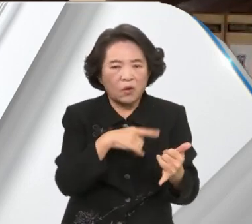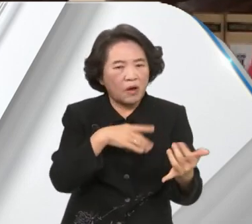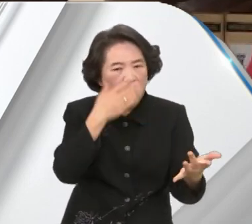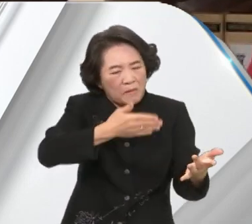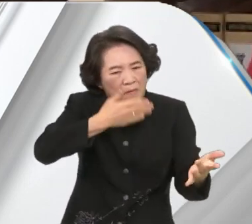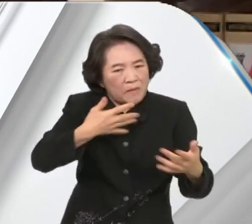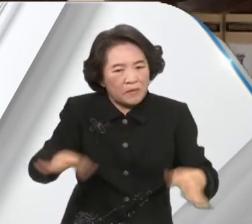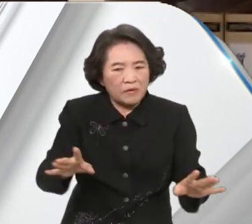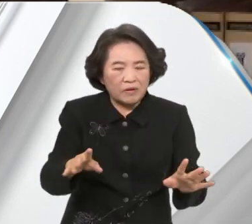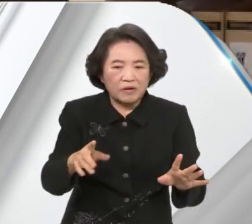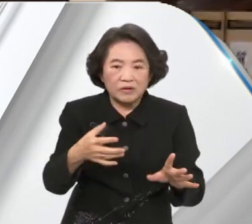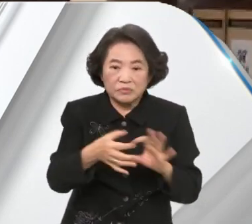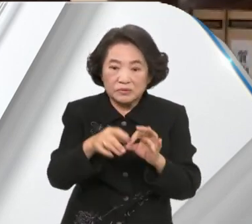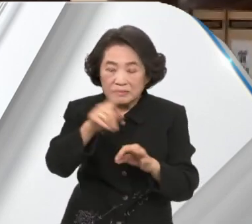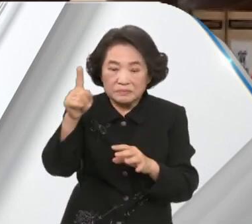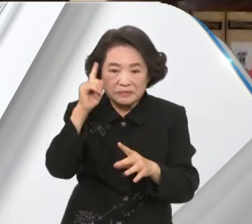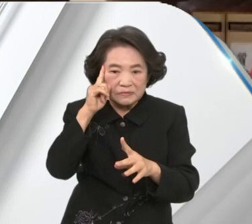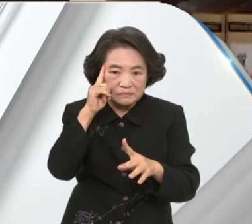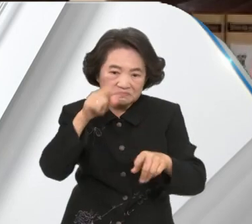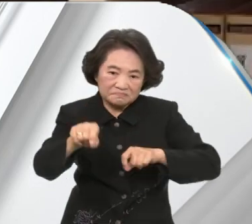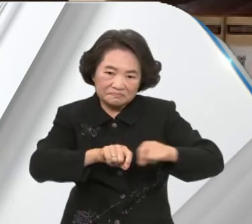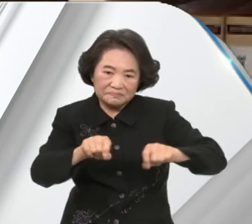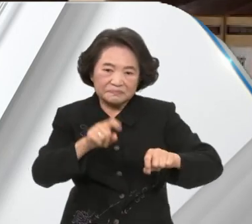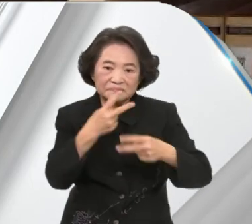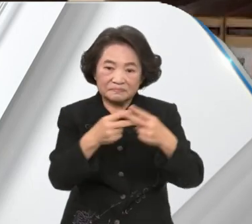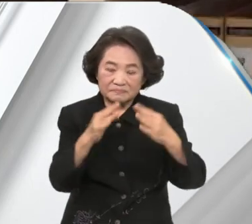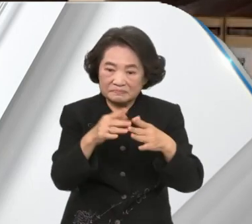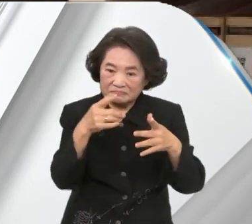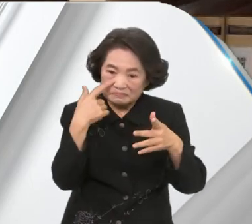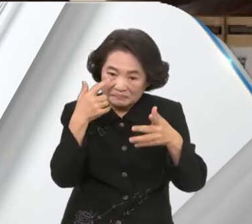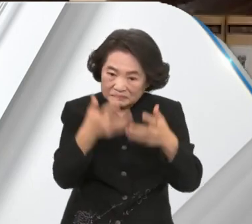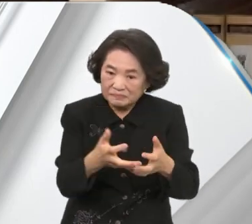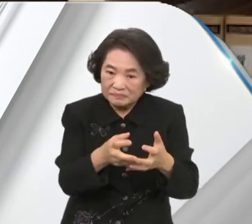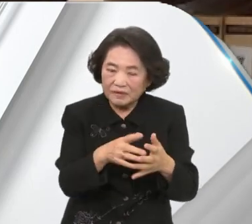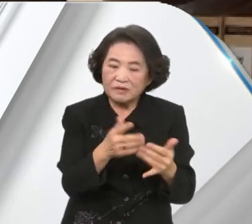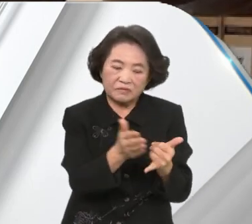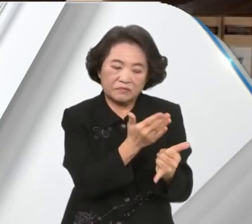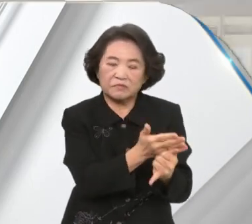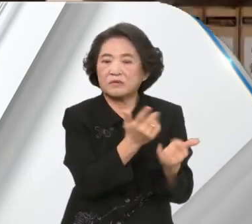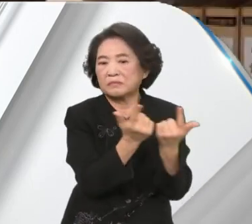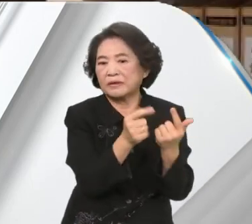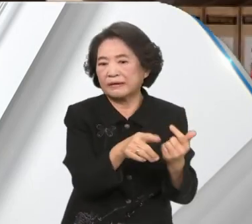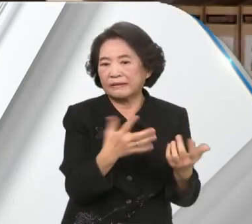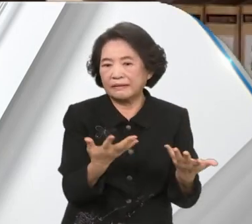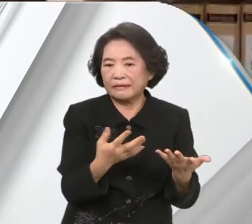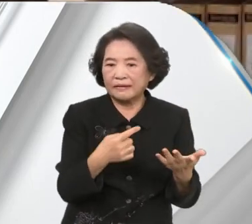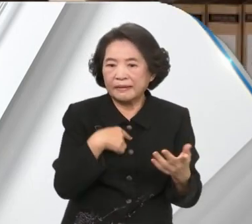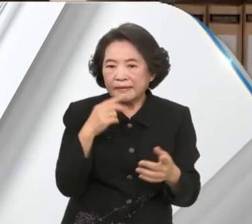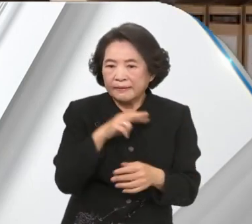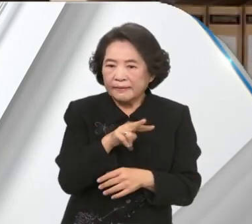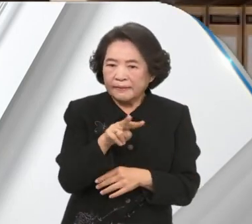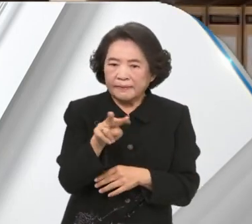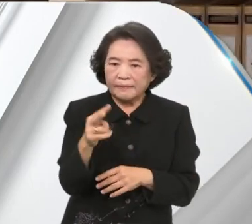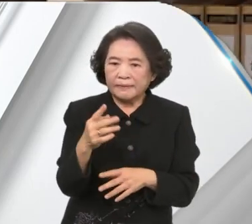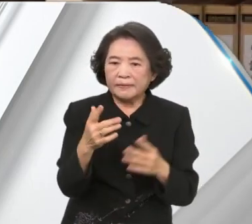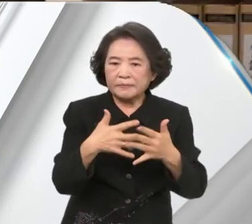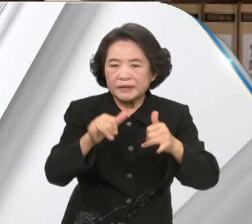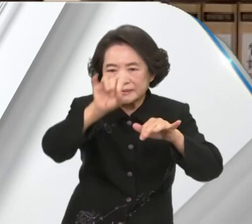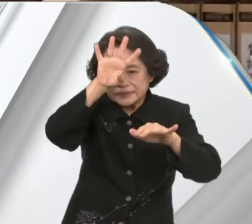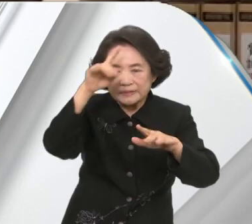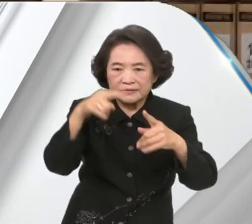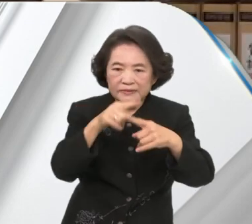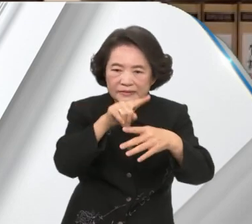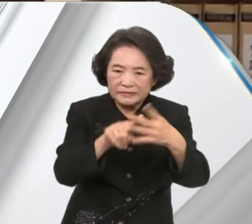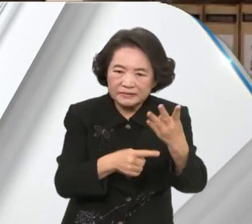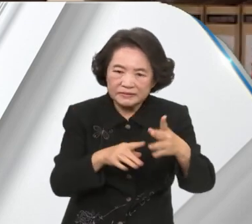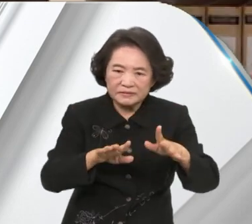那么他们现在把重兵，尤其是客家的这个重兵全部都放在北部，那我们也看到了，民进党在整个人